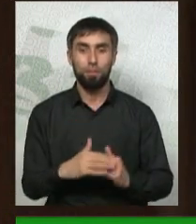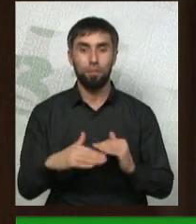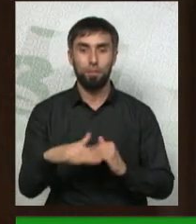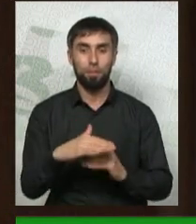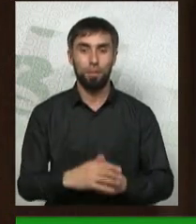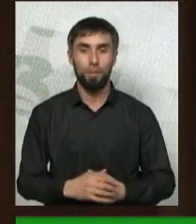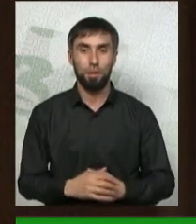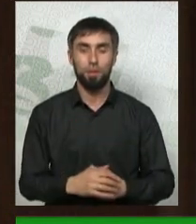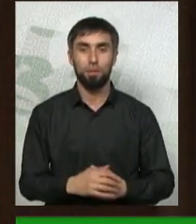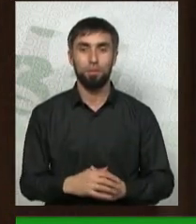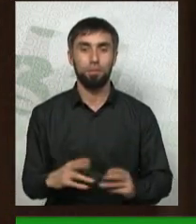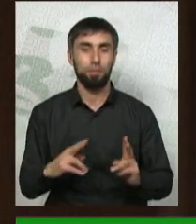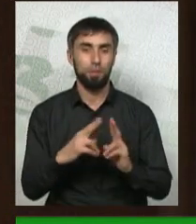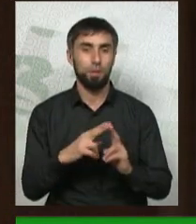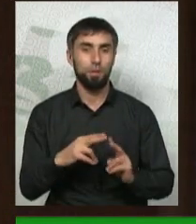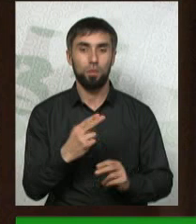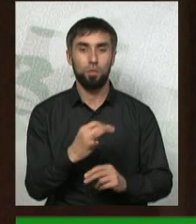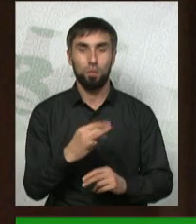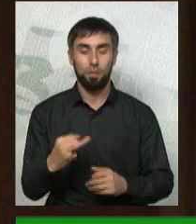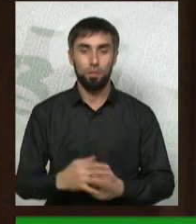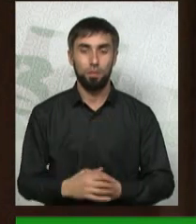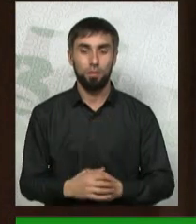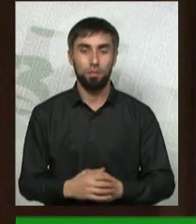территории башенного комплекса Цори,